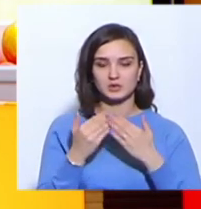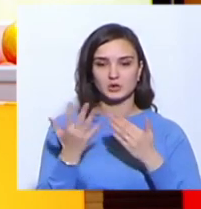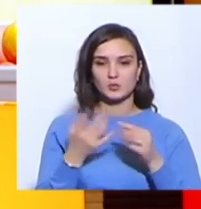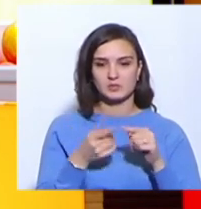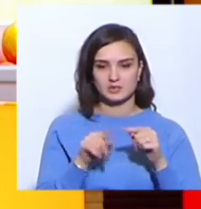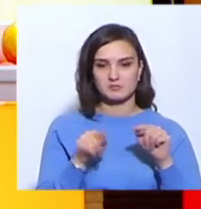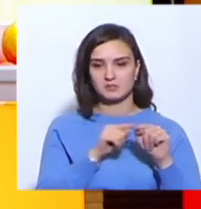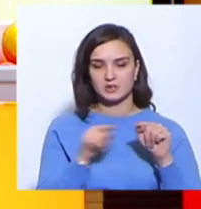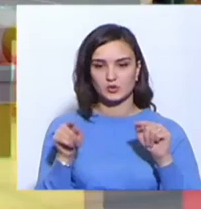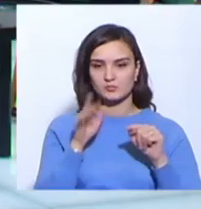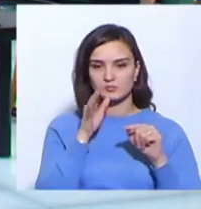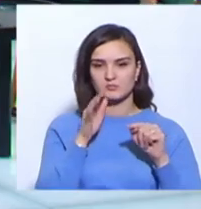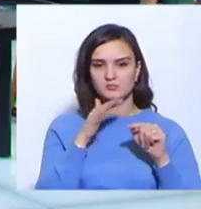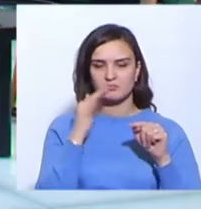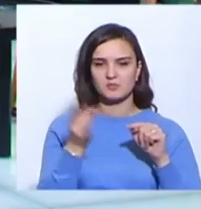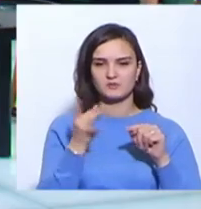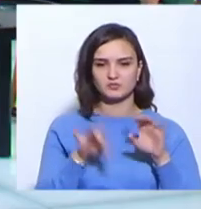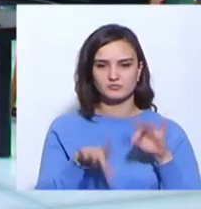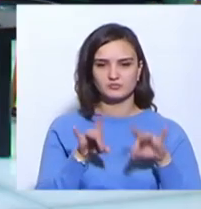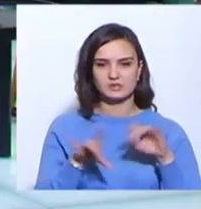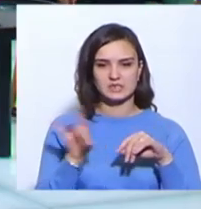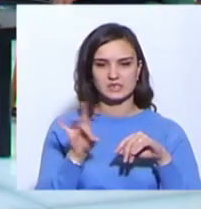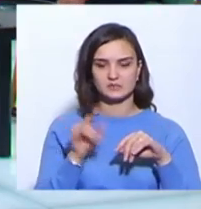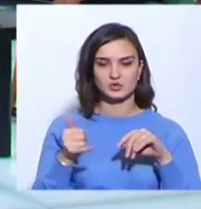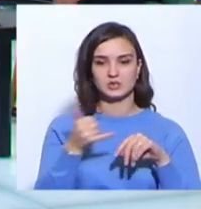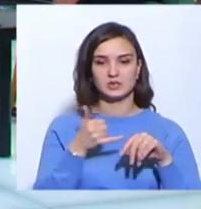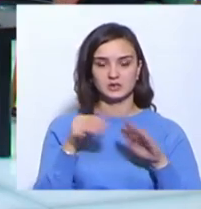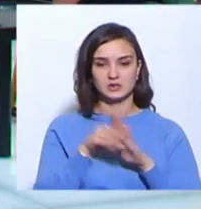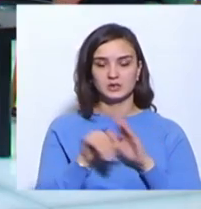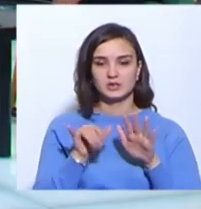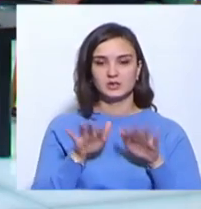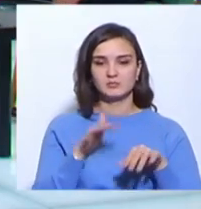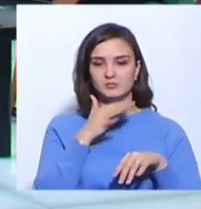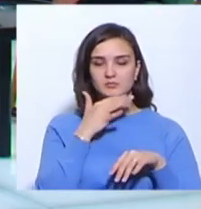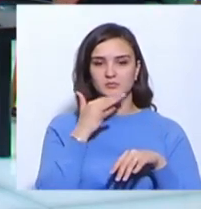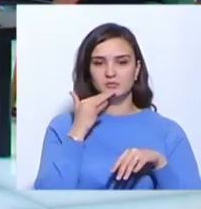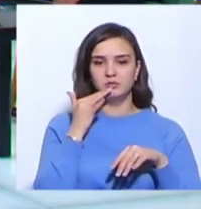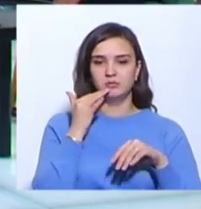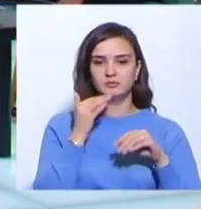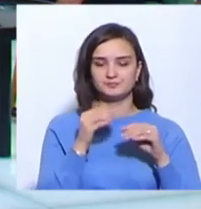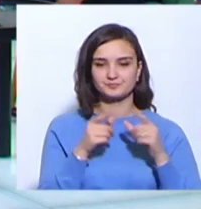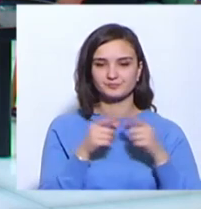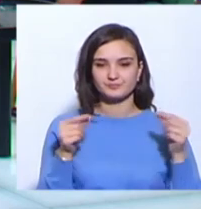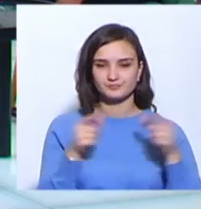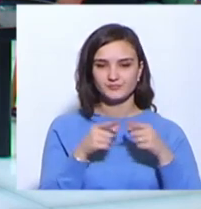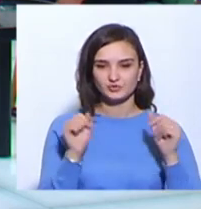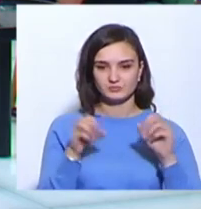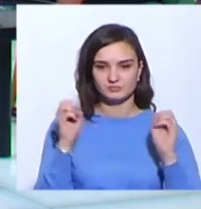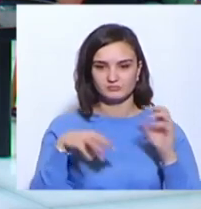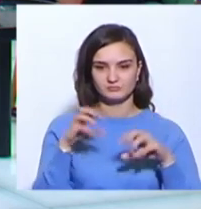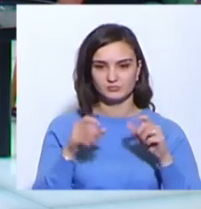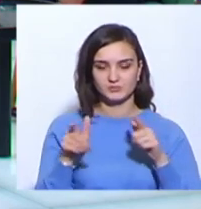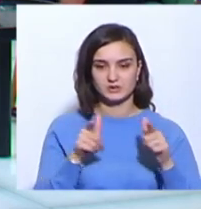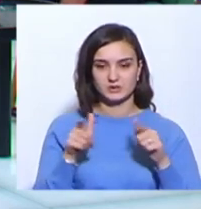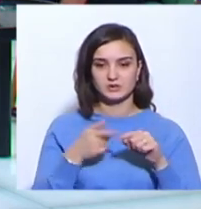რომელიც მიმდინარეობს მრავალჯერ ადუღებულ ცხიმში, ზეთში, სადაც ბევრი ღვეზელი ერთდროულად შეიძლება ჩაიყაროს, რა თქმა